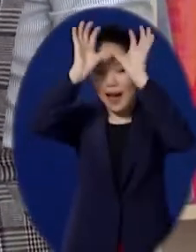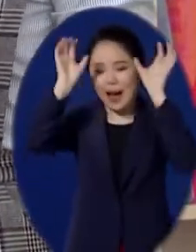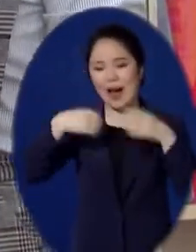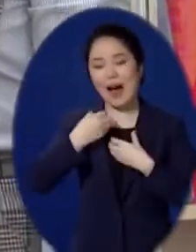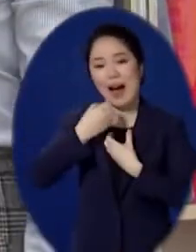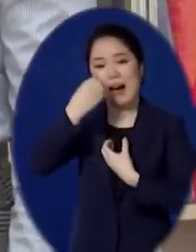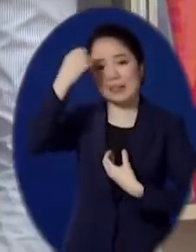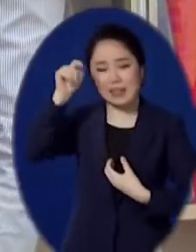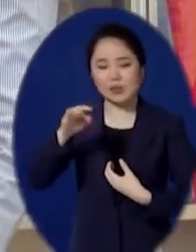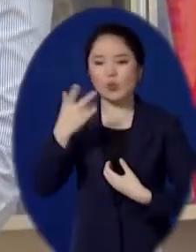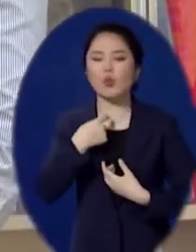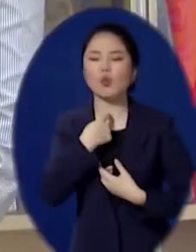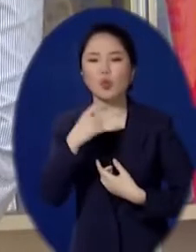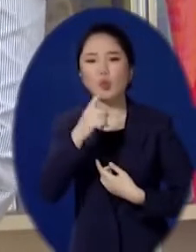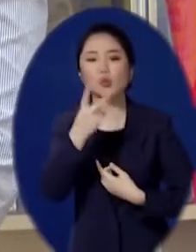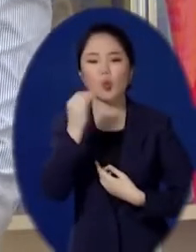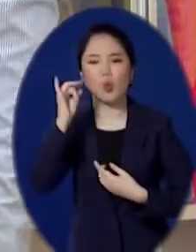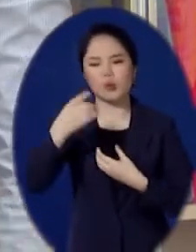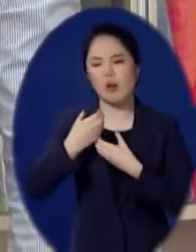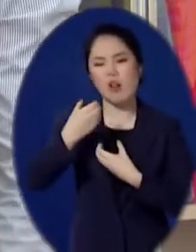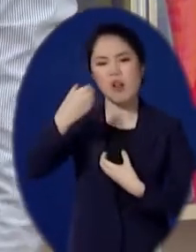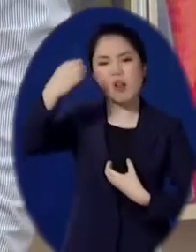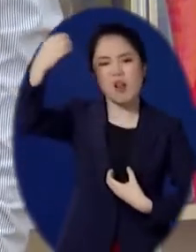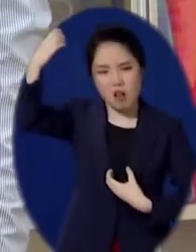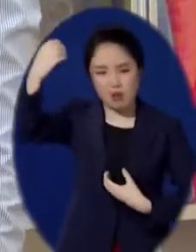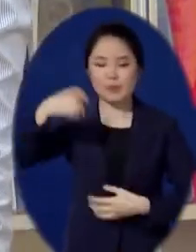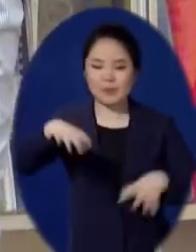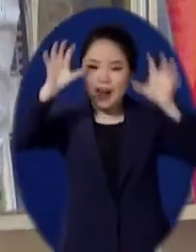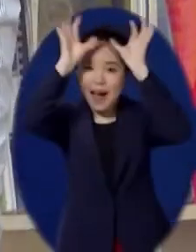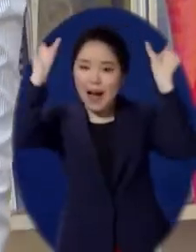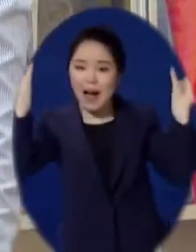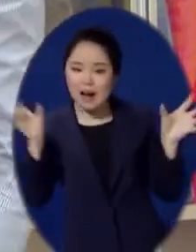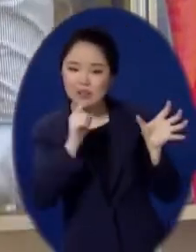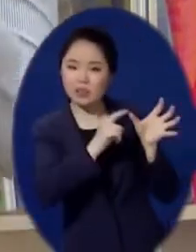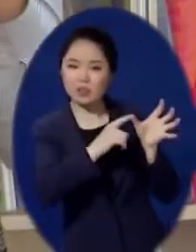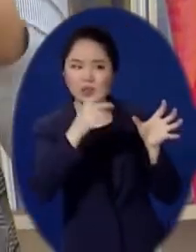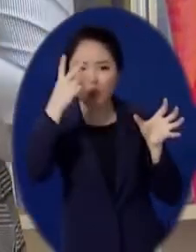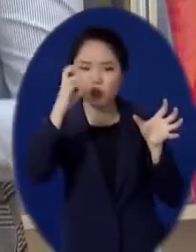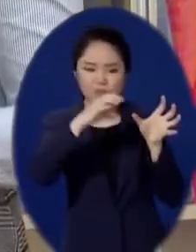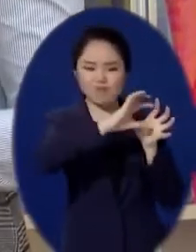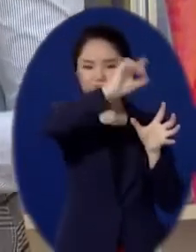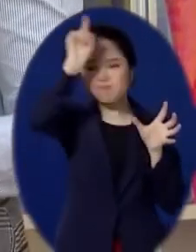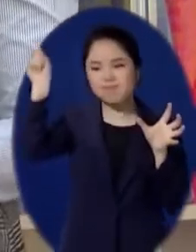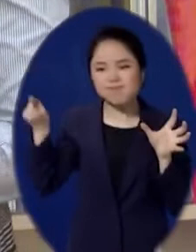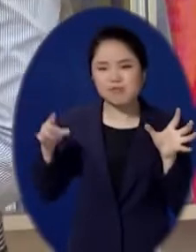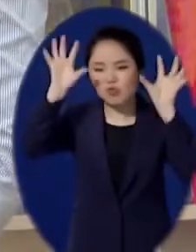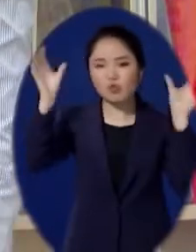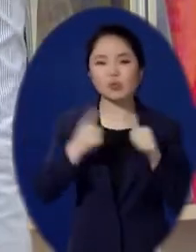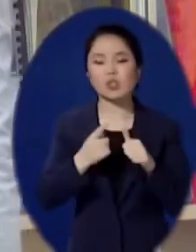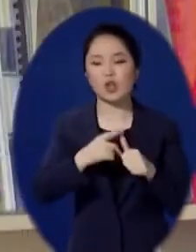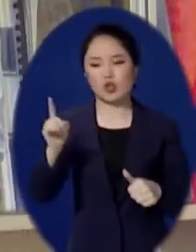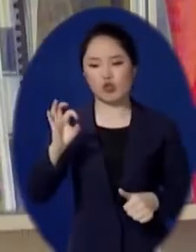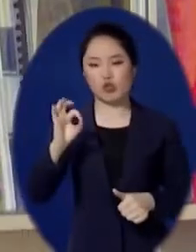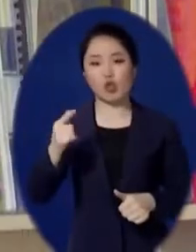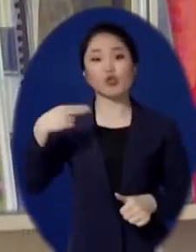Анааш маань маш урт хүцүүтэй амтан байгаа. Арслангийн маань энэ хүцүүнд байгаа энэ сэгсгэр урт үсийг зогдор гэж